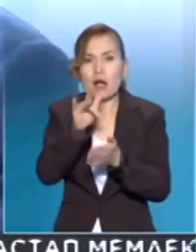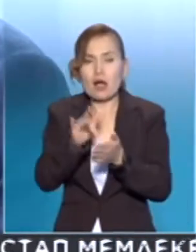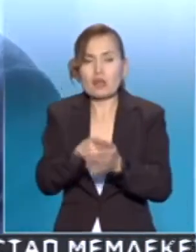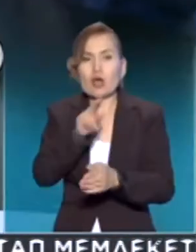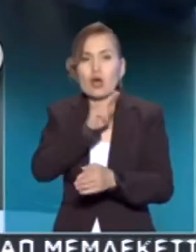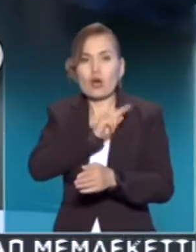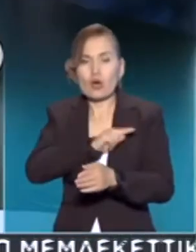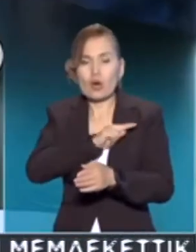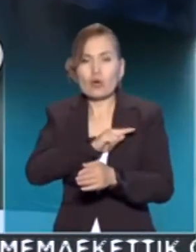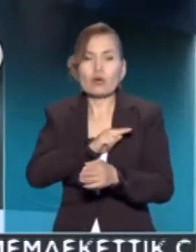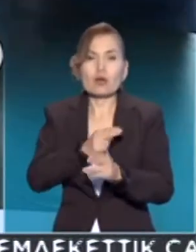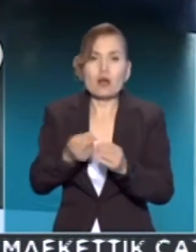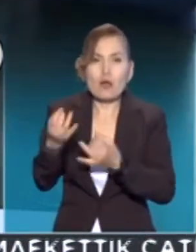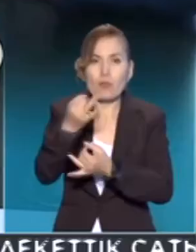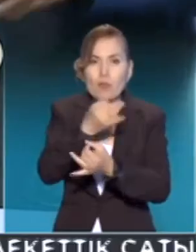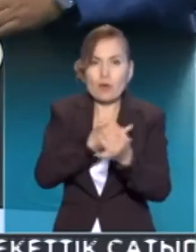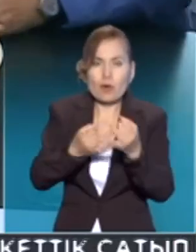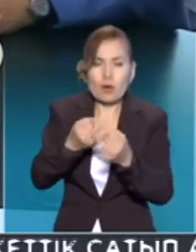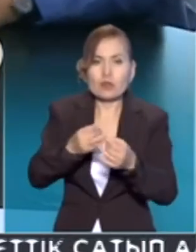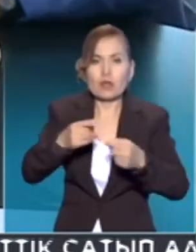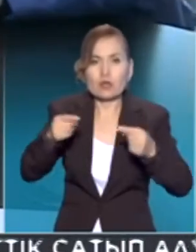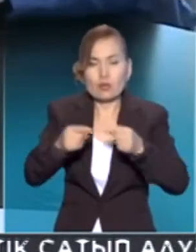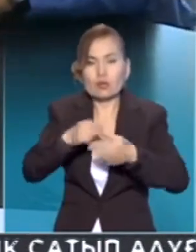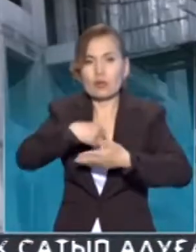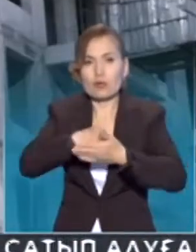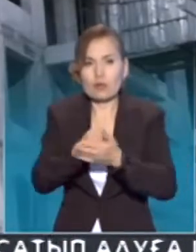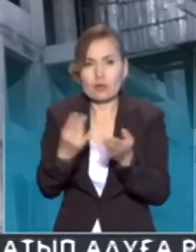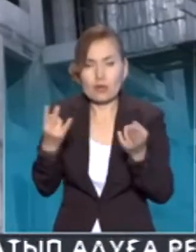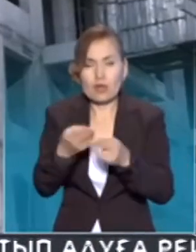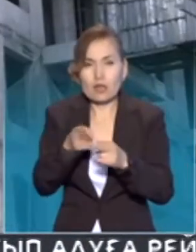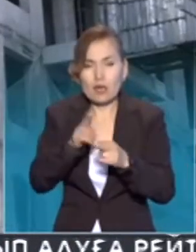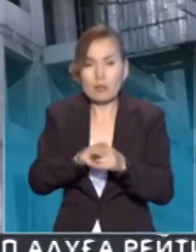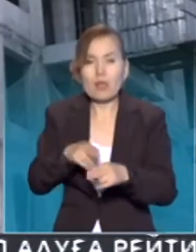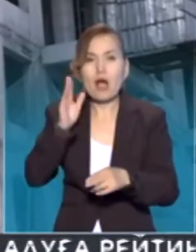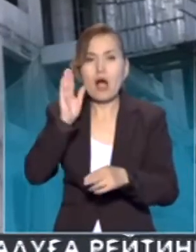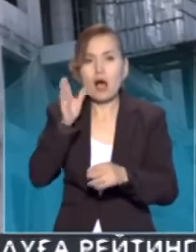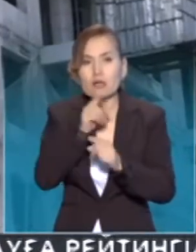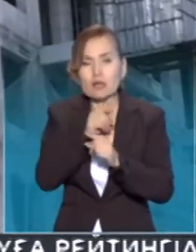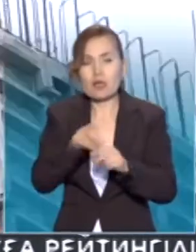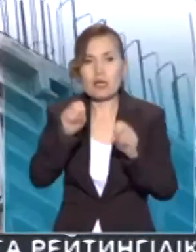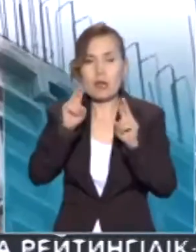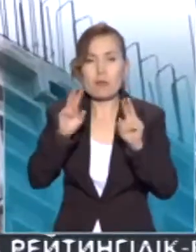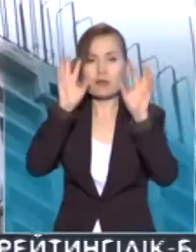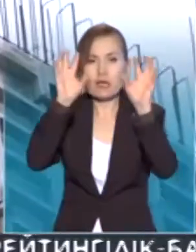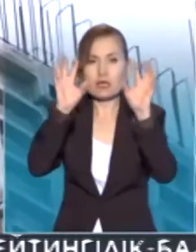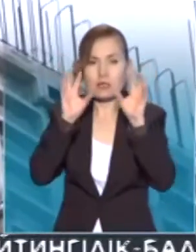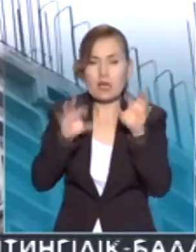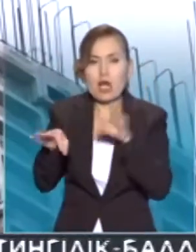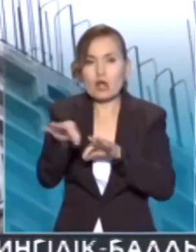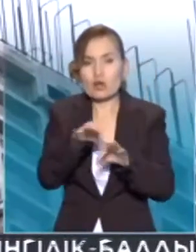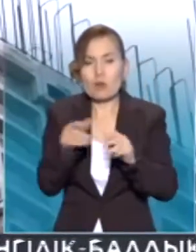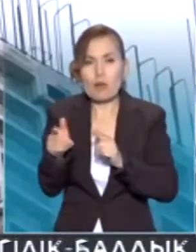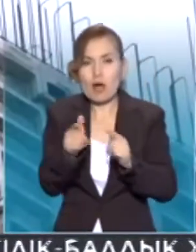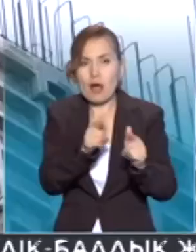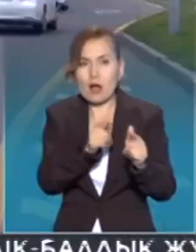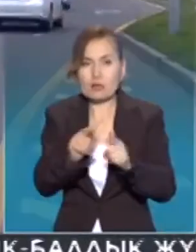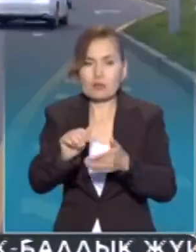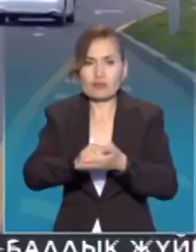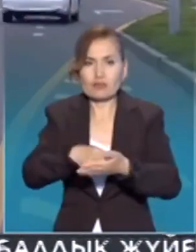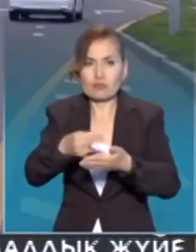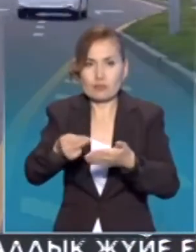жұмыстары ортақ талқыдан өтіп барып қолға алынуы керек деп есептейді. Сондықтан алдағы уақытта арнайы заң жобасы әзірленсе